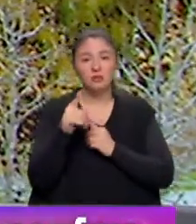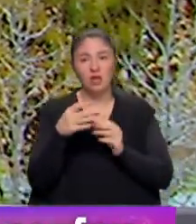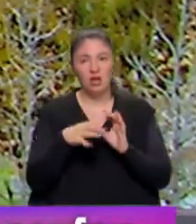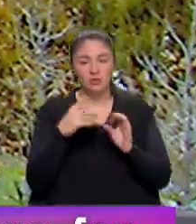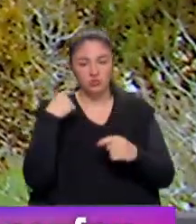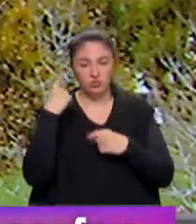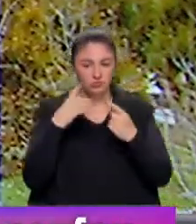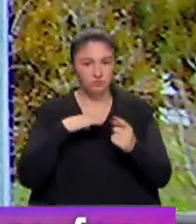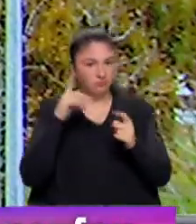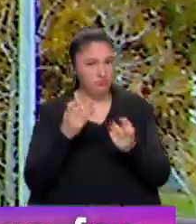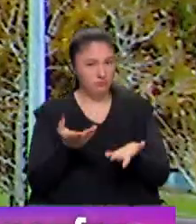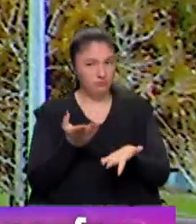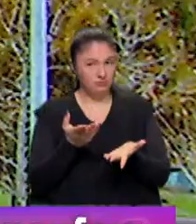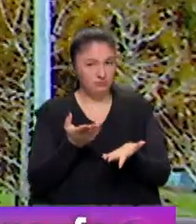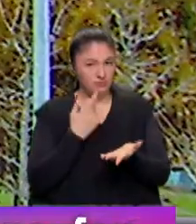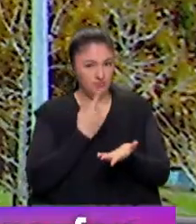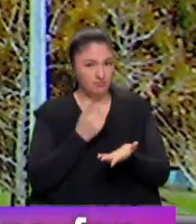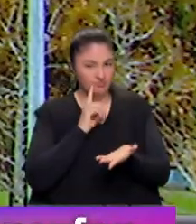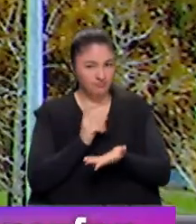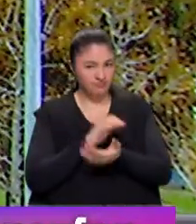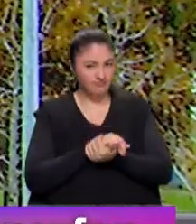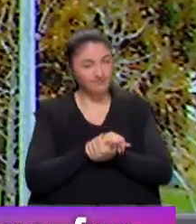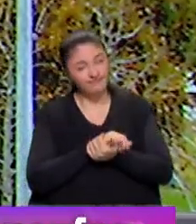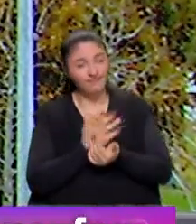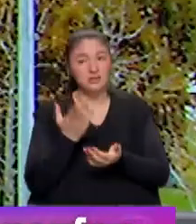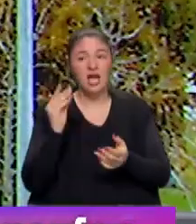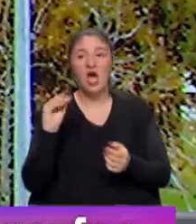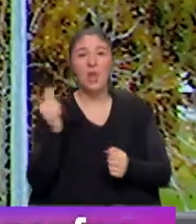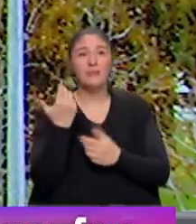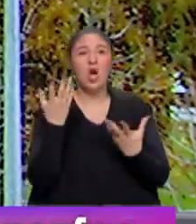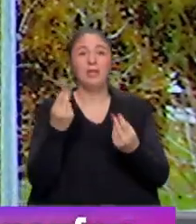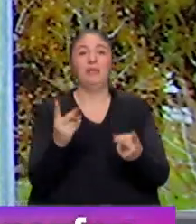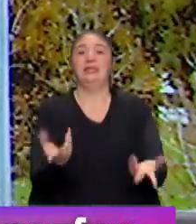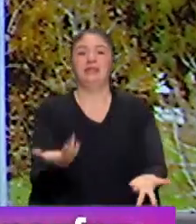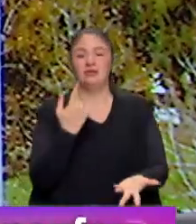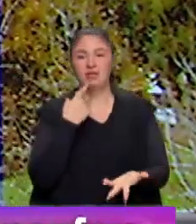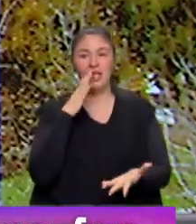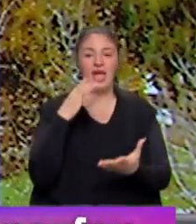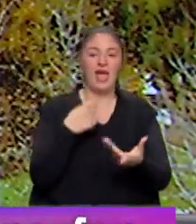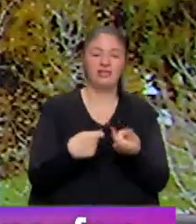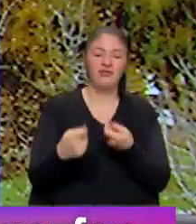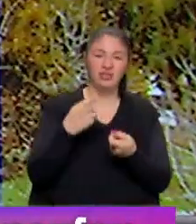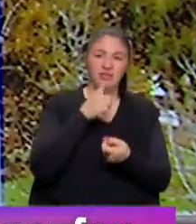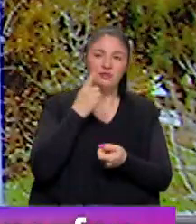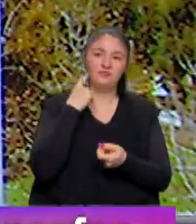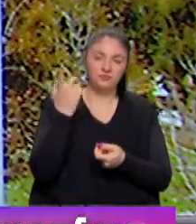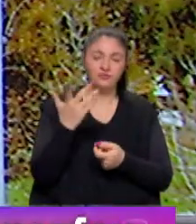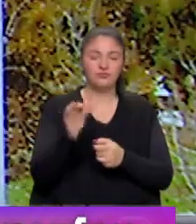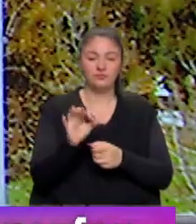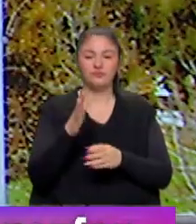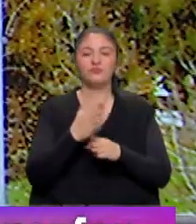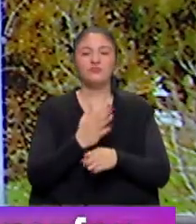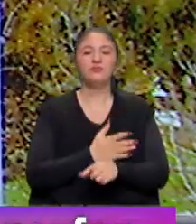bir düşünceniz var mı diye soralım. Daha önemli ne olabilir ki diyen esnafın sesini duydunuz. Şimdi